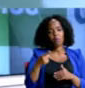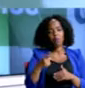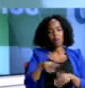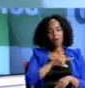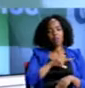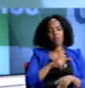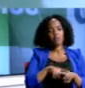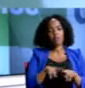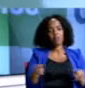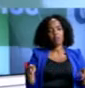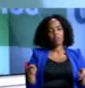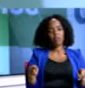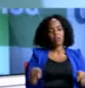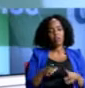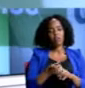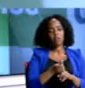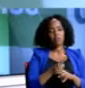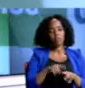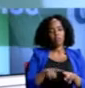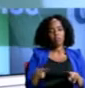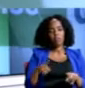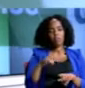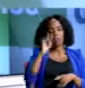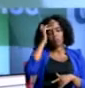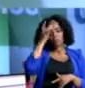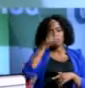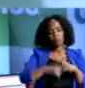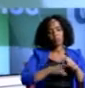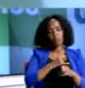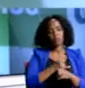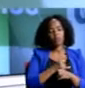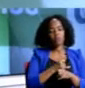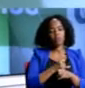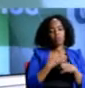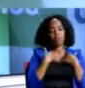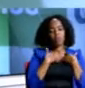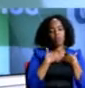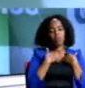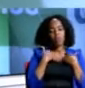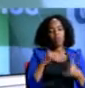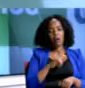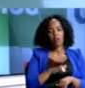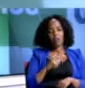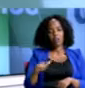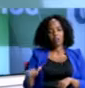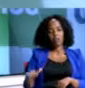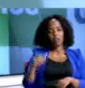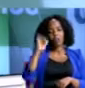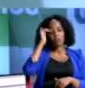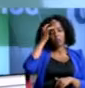hamallisa sadda hallisa sadda diben kun adunya ratti kanandura sijira garu akata nam minit